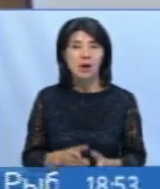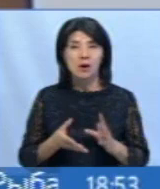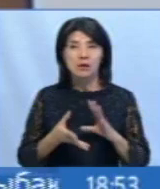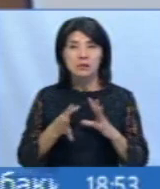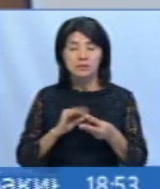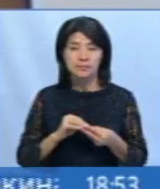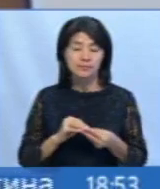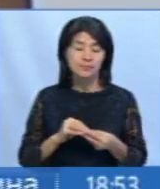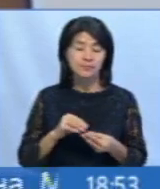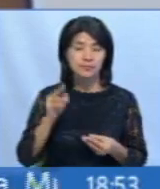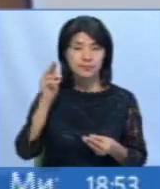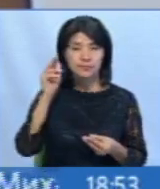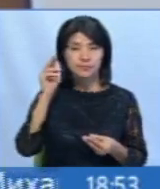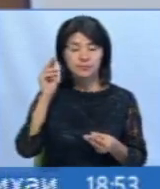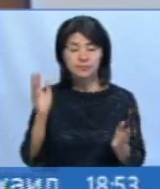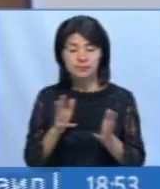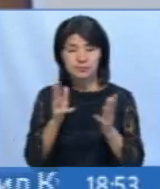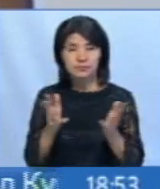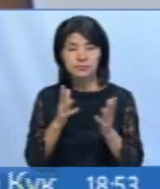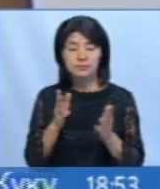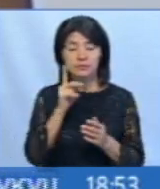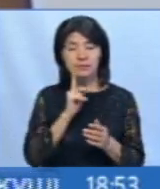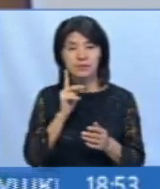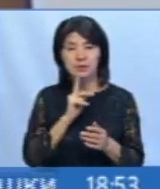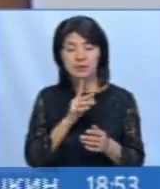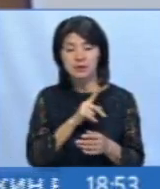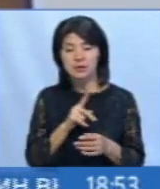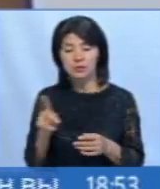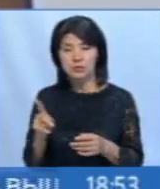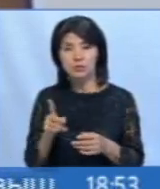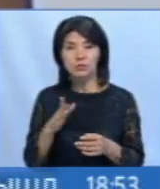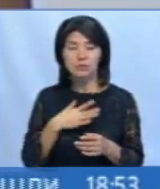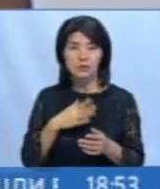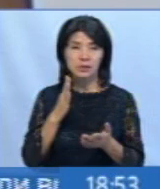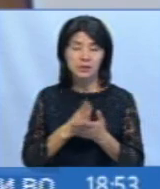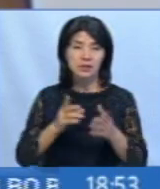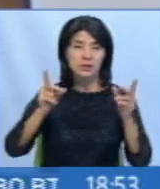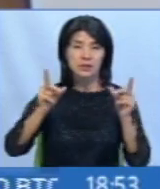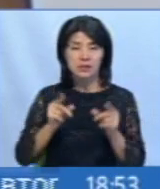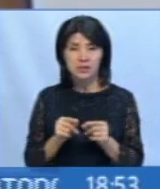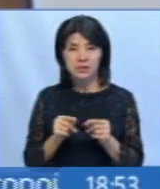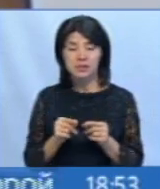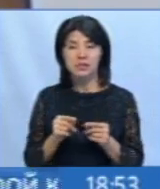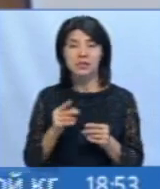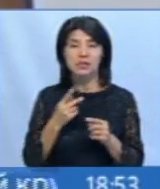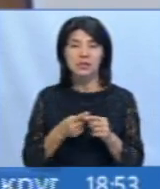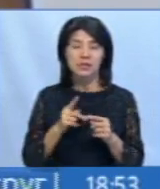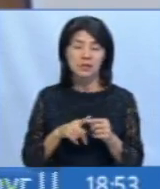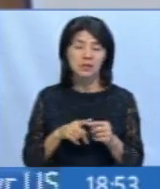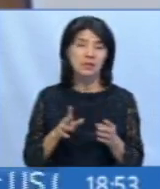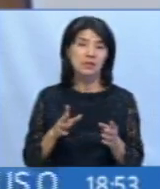имеем снижение почти по всем показателям. Это количество пожаров, ущерба, гибель людей, травмирование при